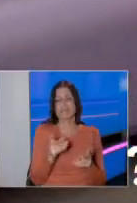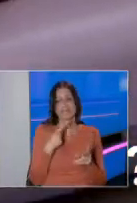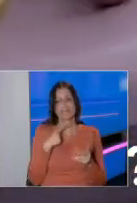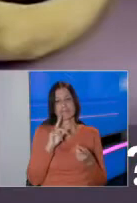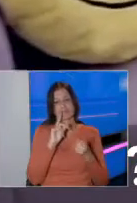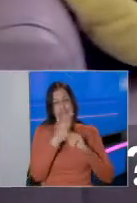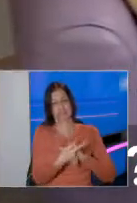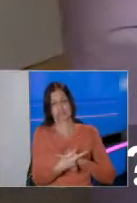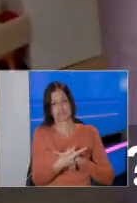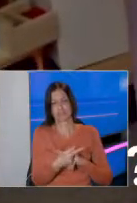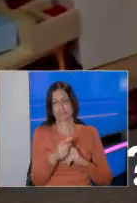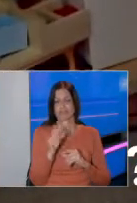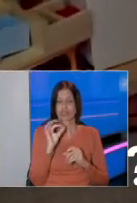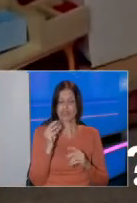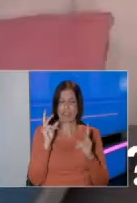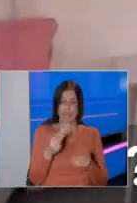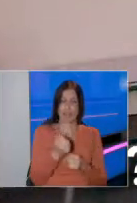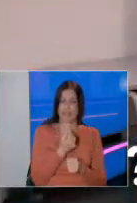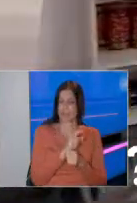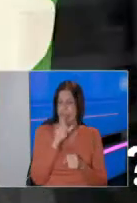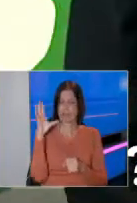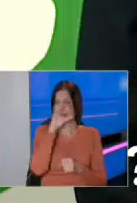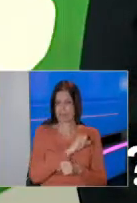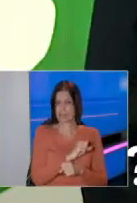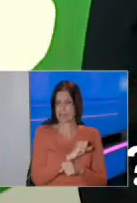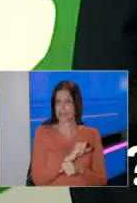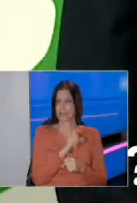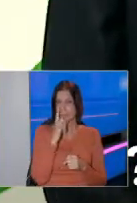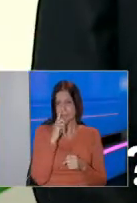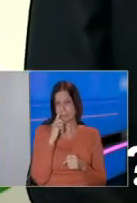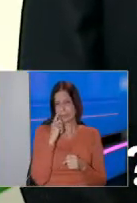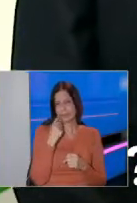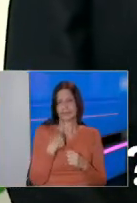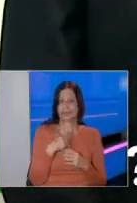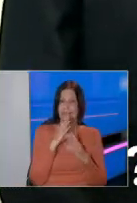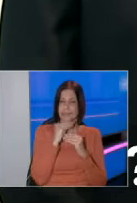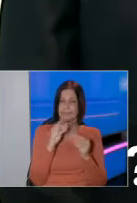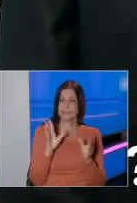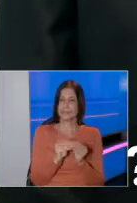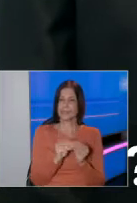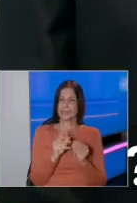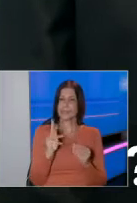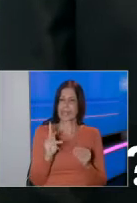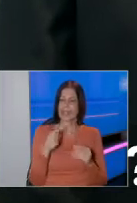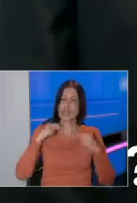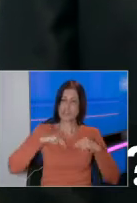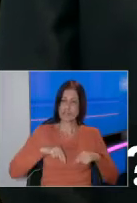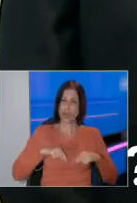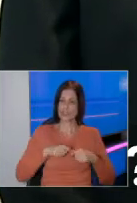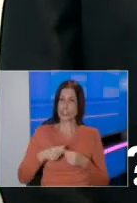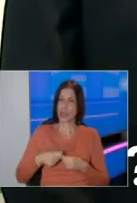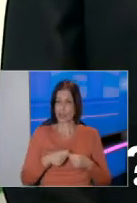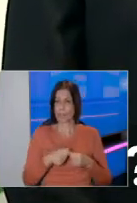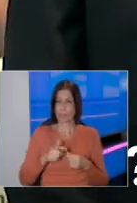שיאפשר את הפעלתם. בלתי נתפס. איתנו קרן אוחנה איוס, יושבת ראש פורום הגנים הפרטיים. שלום לך. שלום רב.